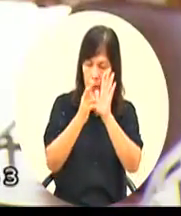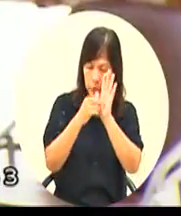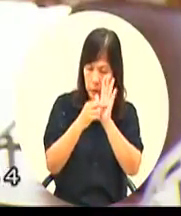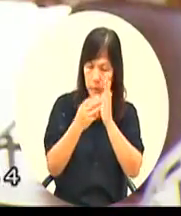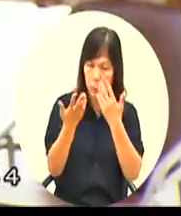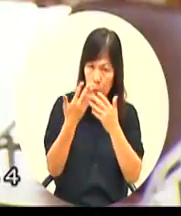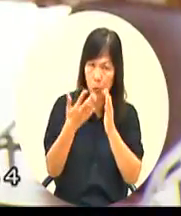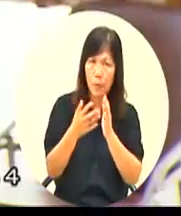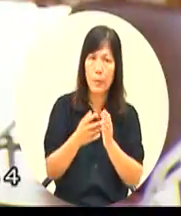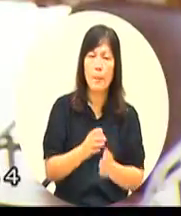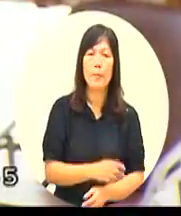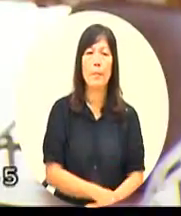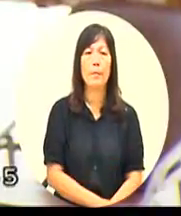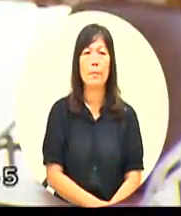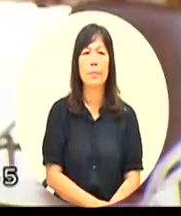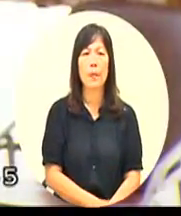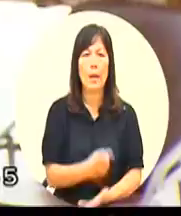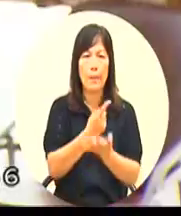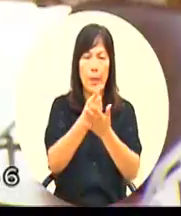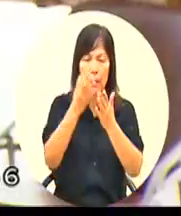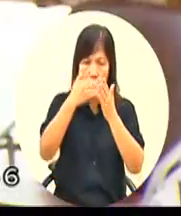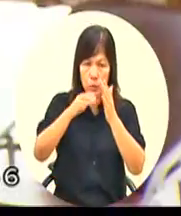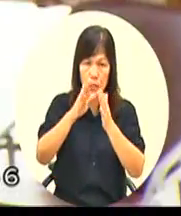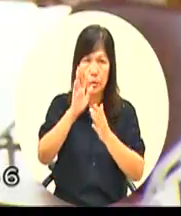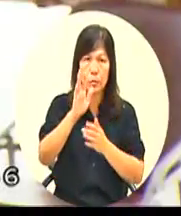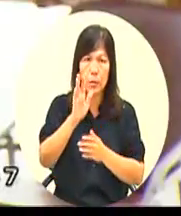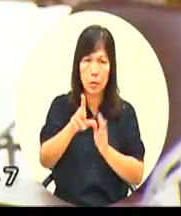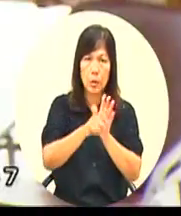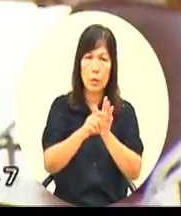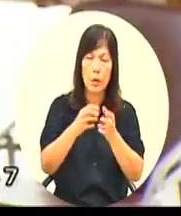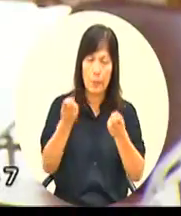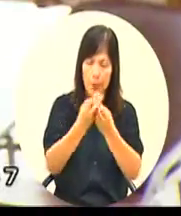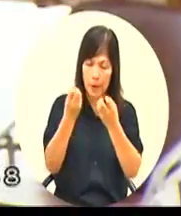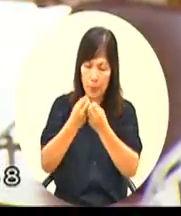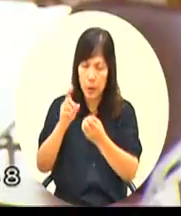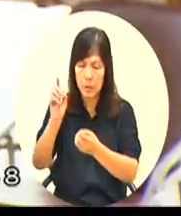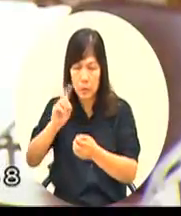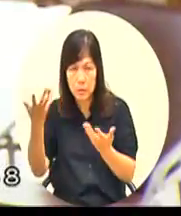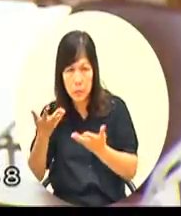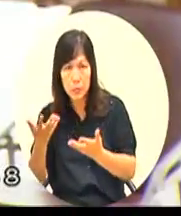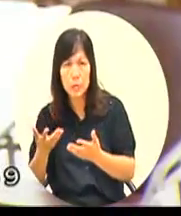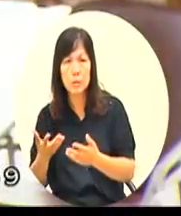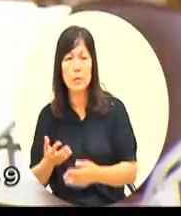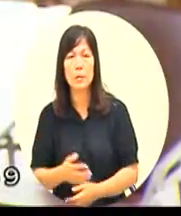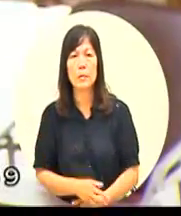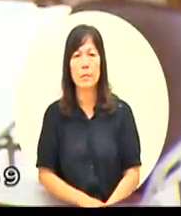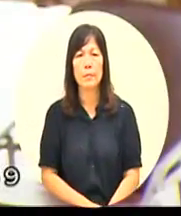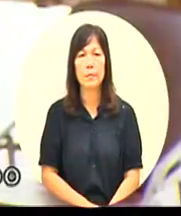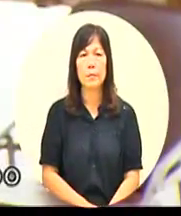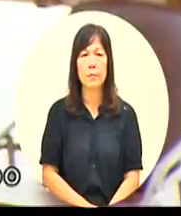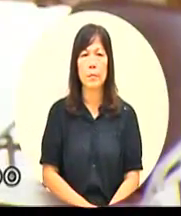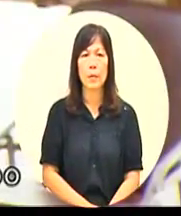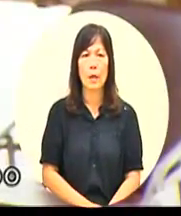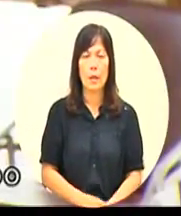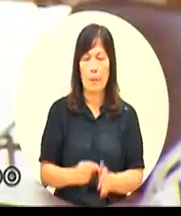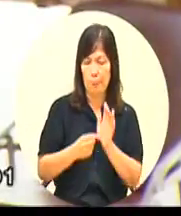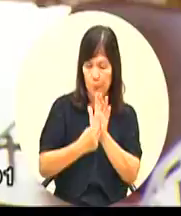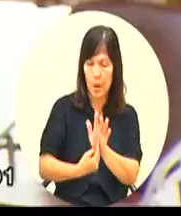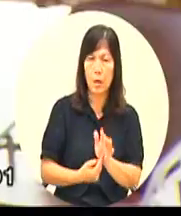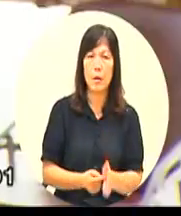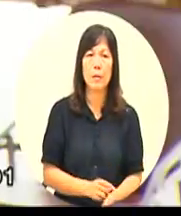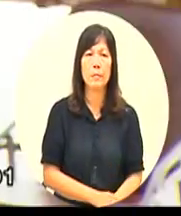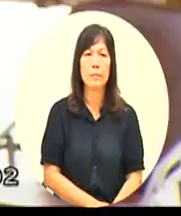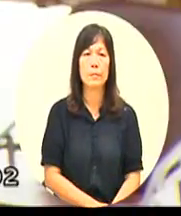的每所学校所发生的灾害的情景来呈现，